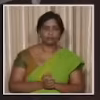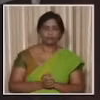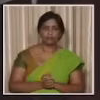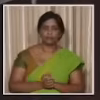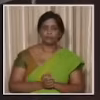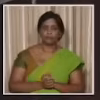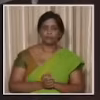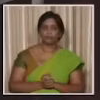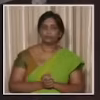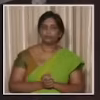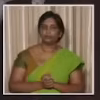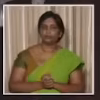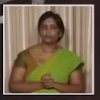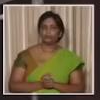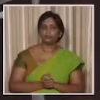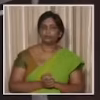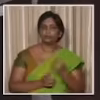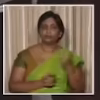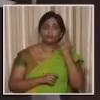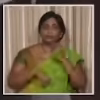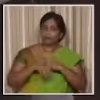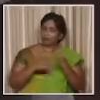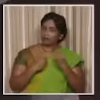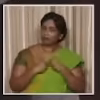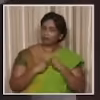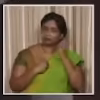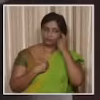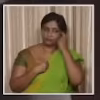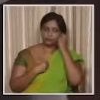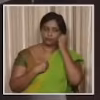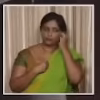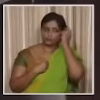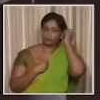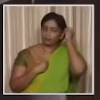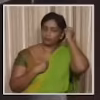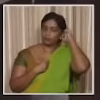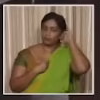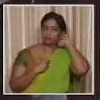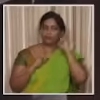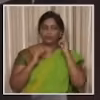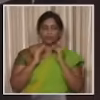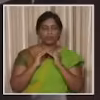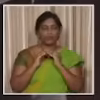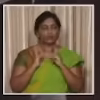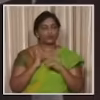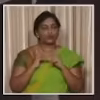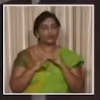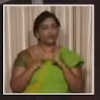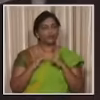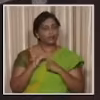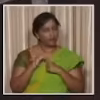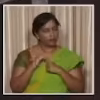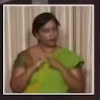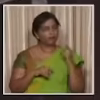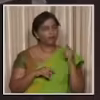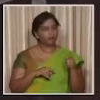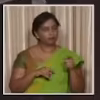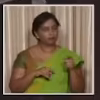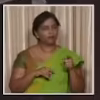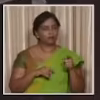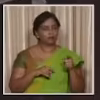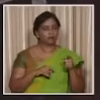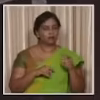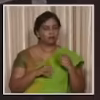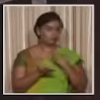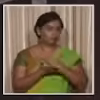ඒ නිසා බුලස්සනේ සභාපති මට කතා කරන්න වෙලාව දෙන්න. ඒ නිසා නිවාස සංවර්ධන අධිකාරිය. නිවාස සංවර්ධන අධිකාරිය බුලස්සනේ